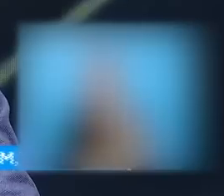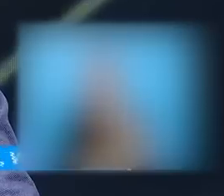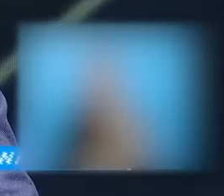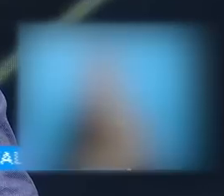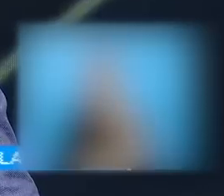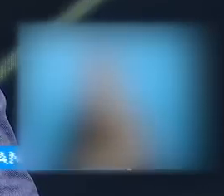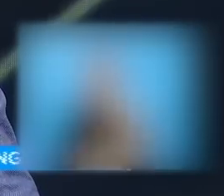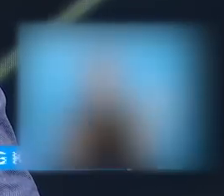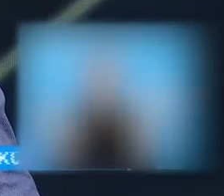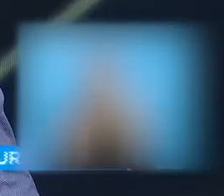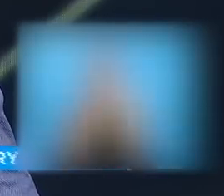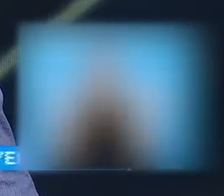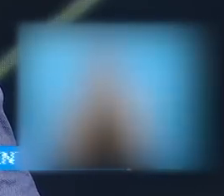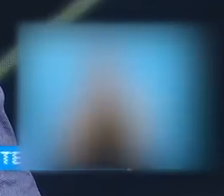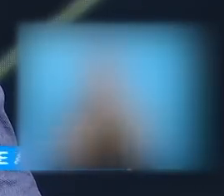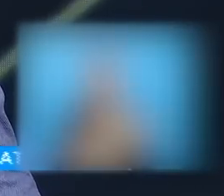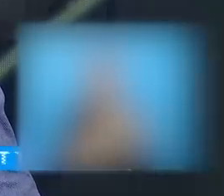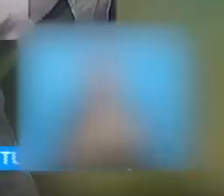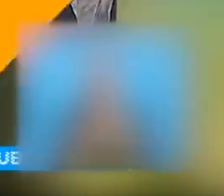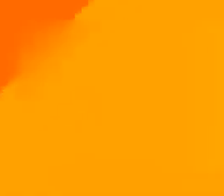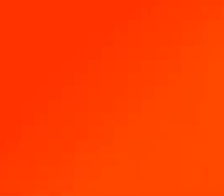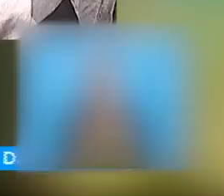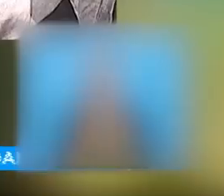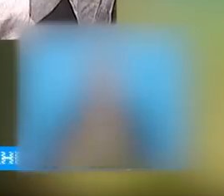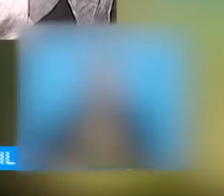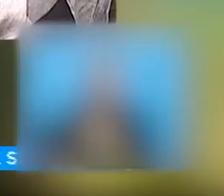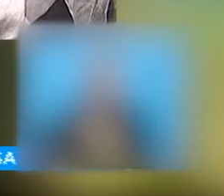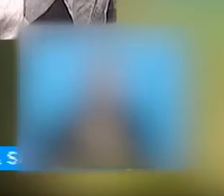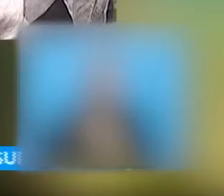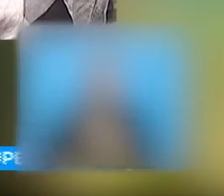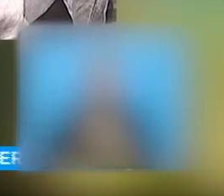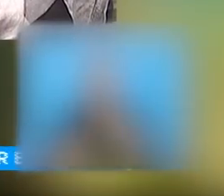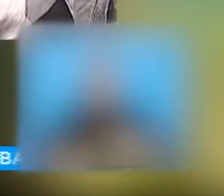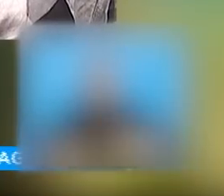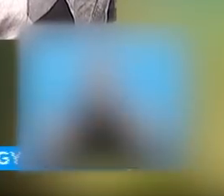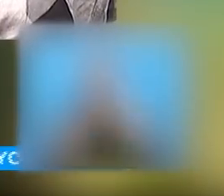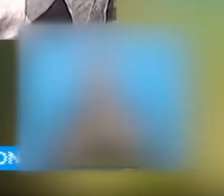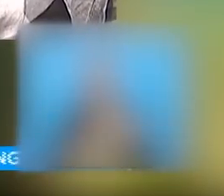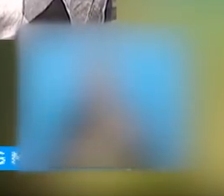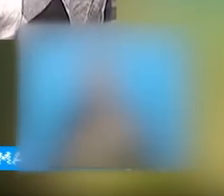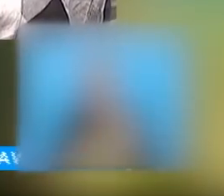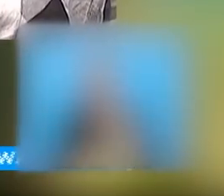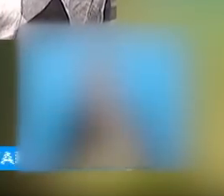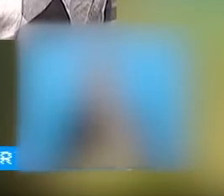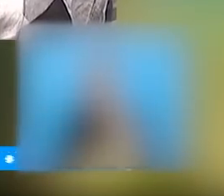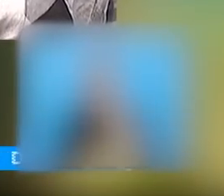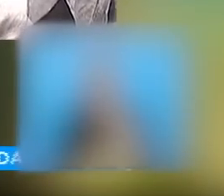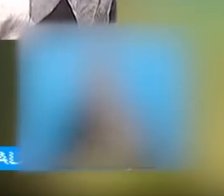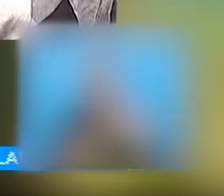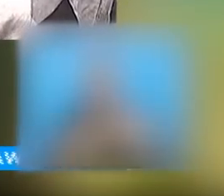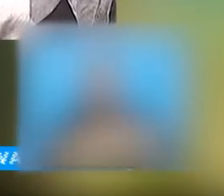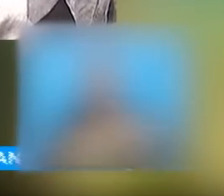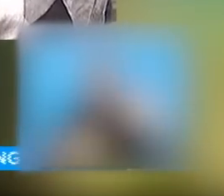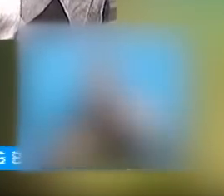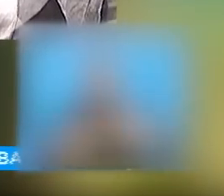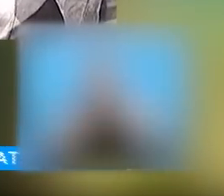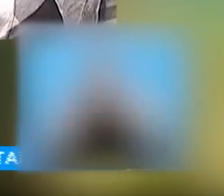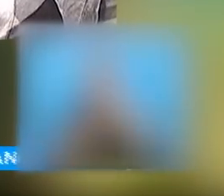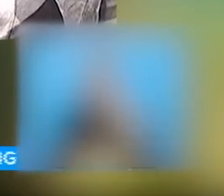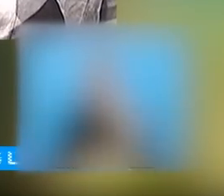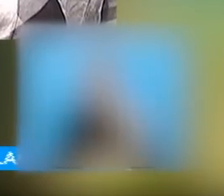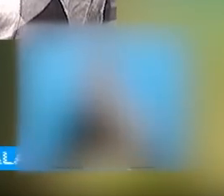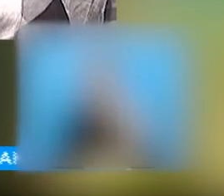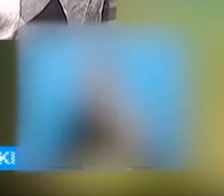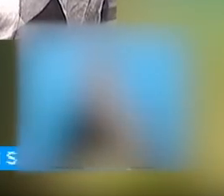125th anibersaryo ng Philippine Navy. Live mula sa Philippine Navy Headquarters sa Maynila, nasa frontline ng balitang yan si Maricel Halili